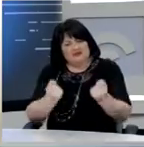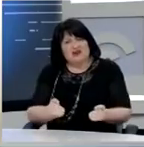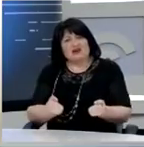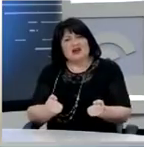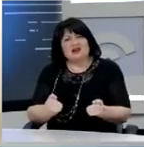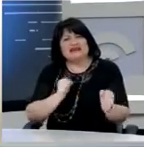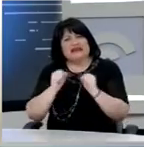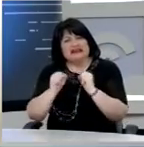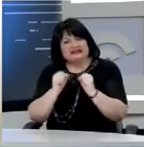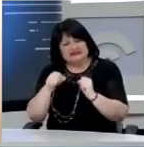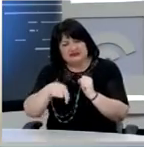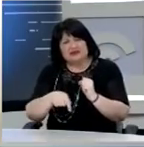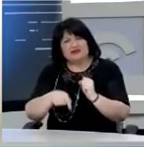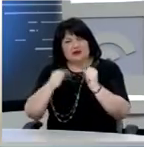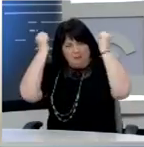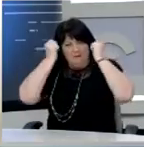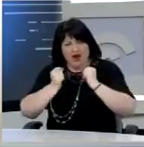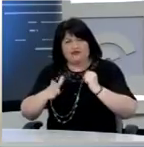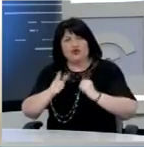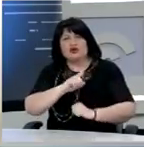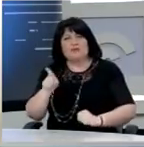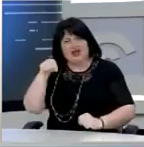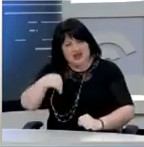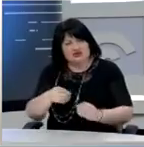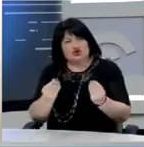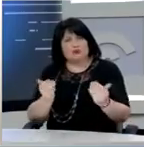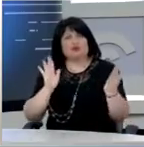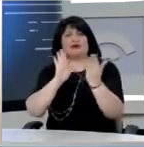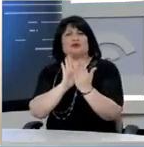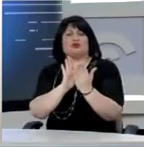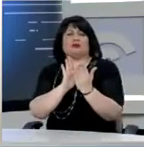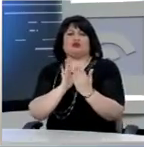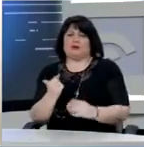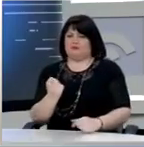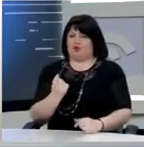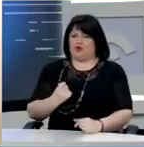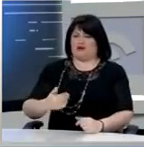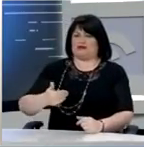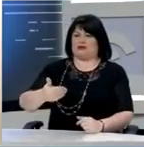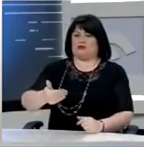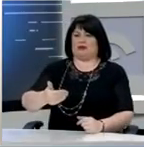κρίσης και της χρεοκοπίας? Έτσι θα αντιμετωπίσουμε τις προκλήσεις του μέλλοντος?